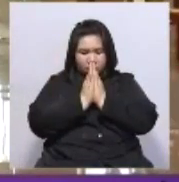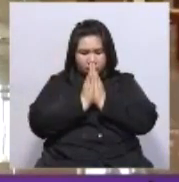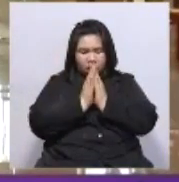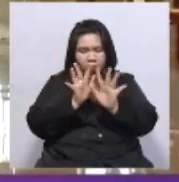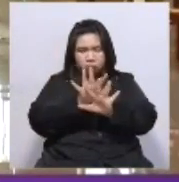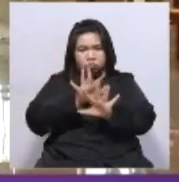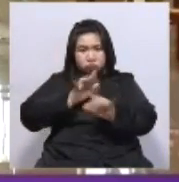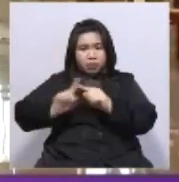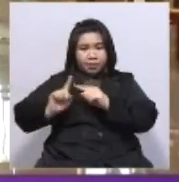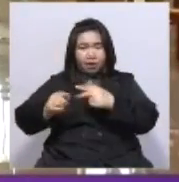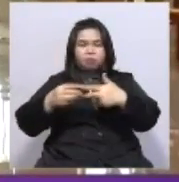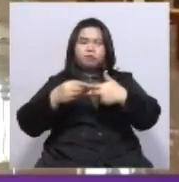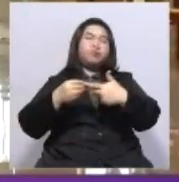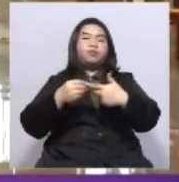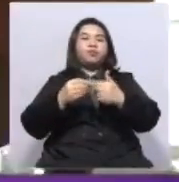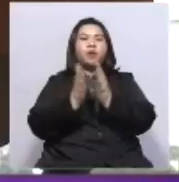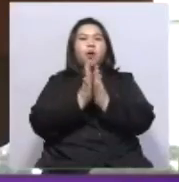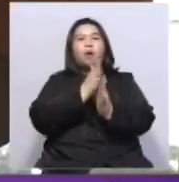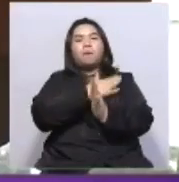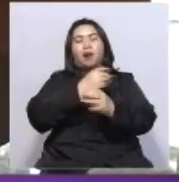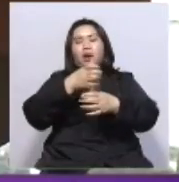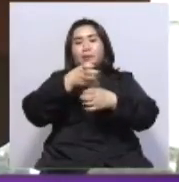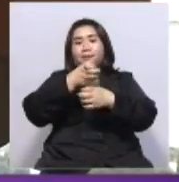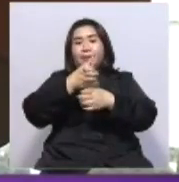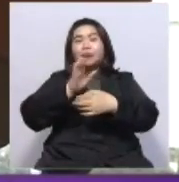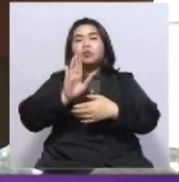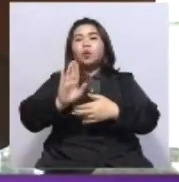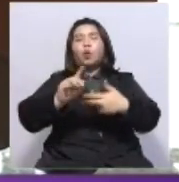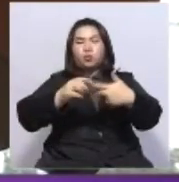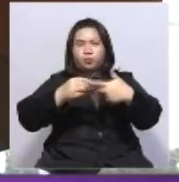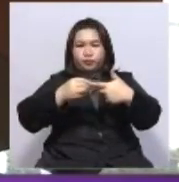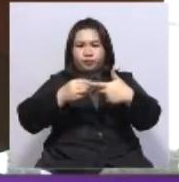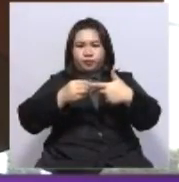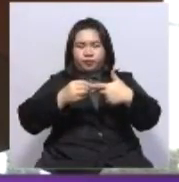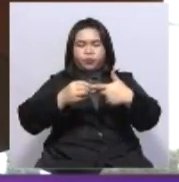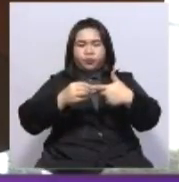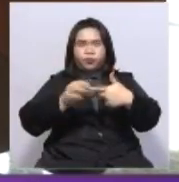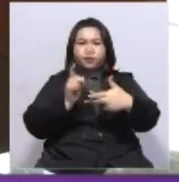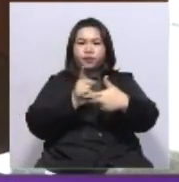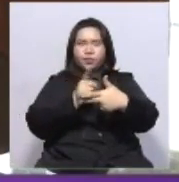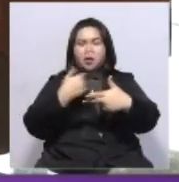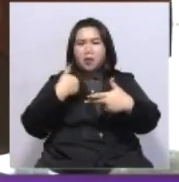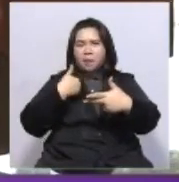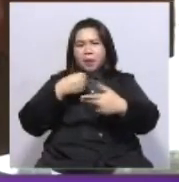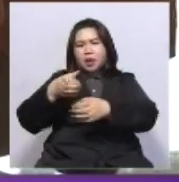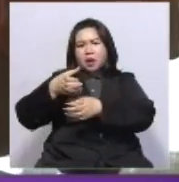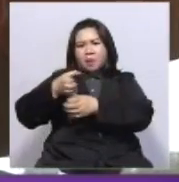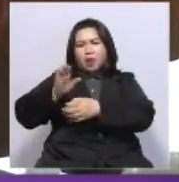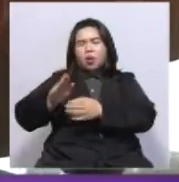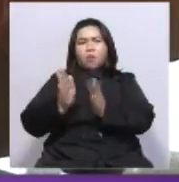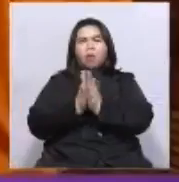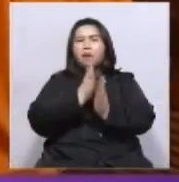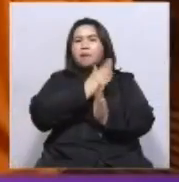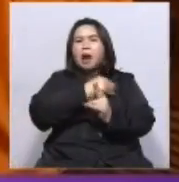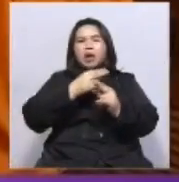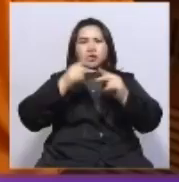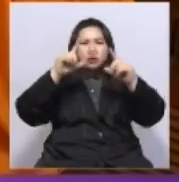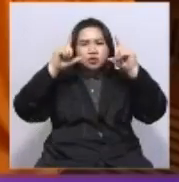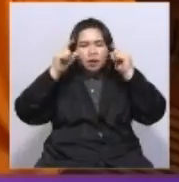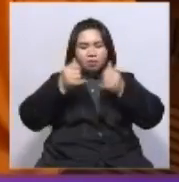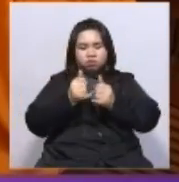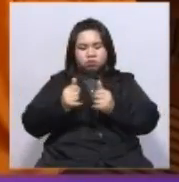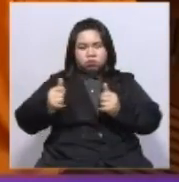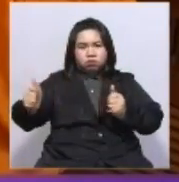าชั้น2ประดิษฐานพระพุทธมหามงคลจินดาพลบพิตรพระประธานและหุ่นขี้ผึ้งพระเกจิอาจารย์ชื่อดังจากทั่วประ